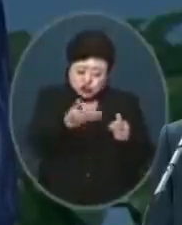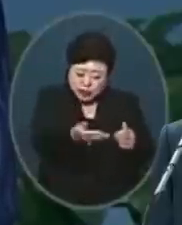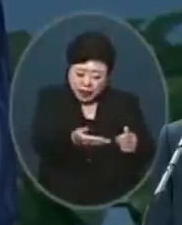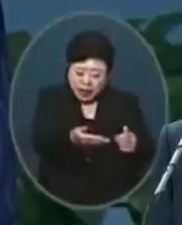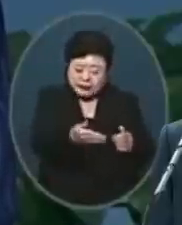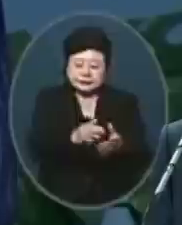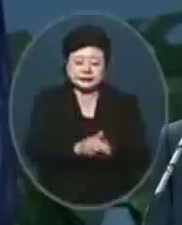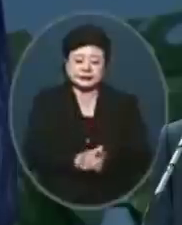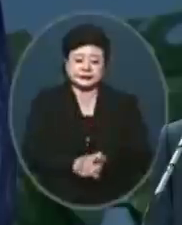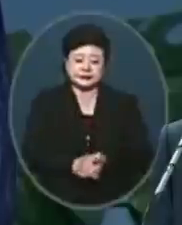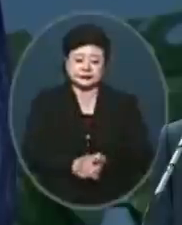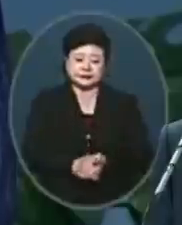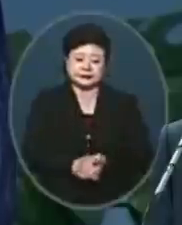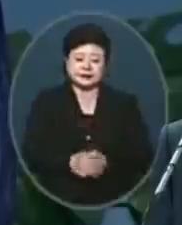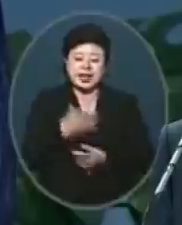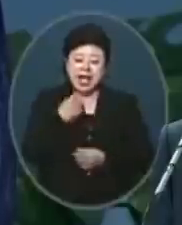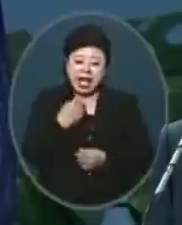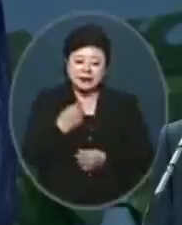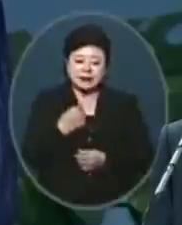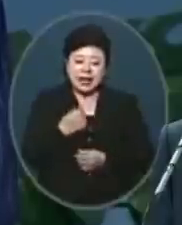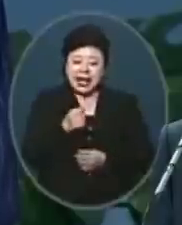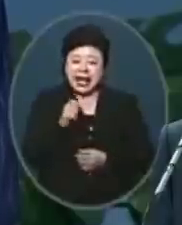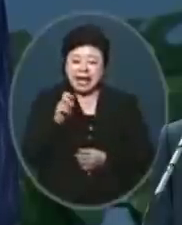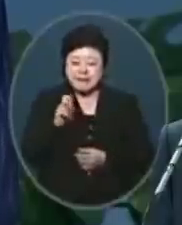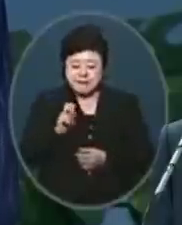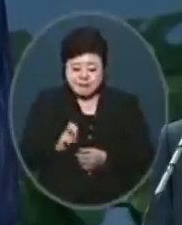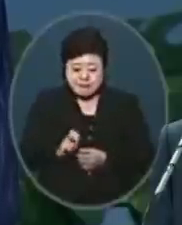죽 터이니까 아브라함이라 하지 말고